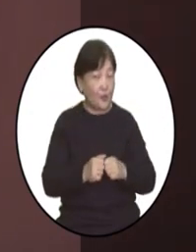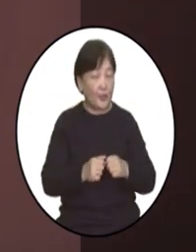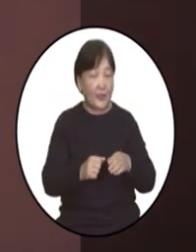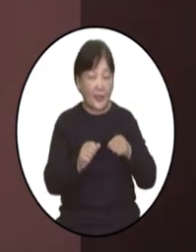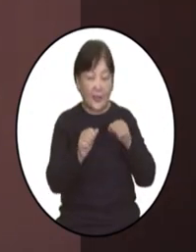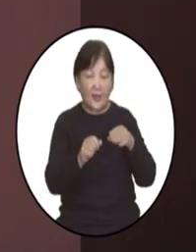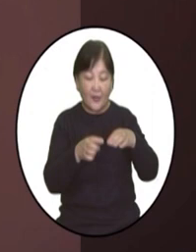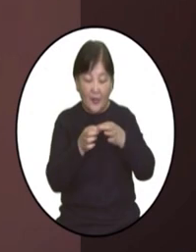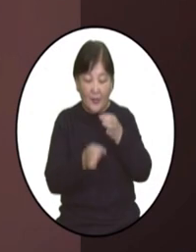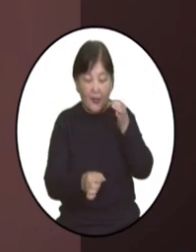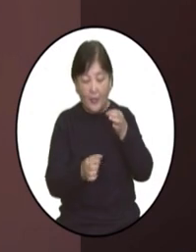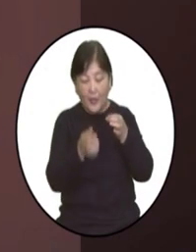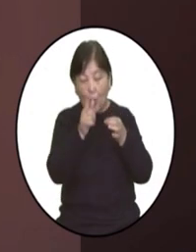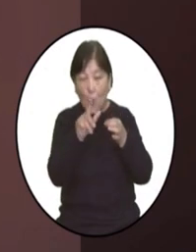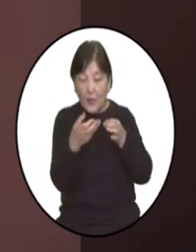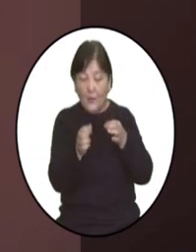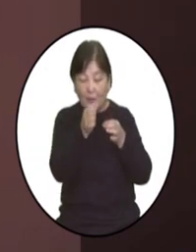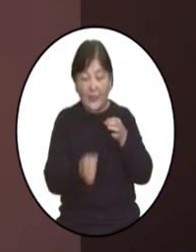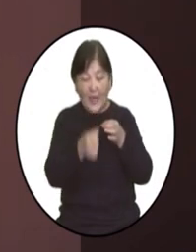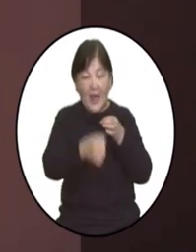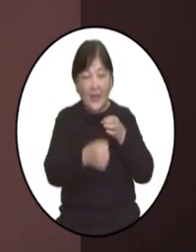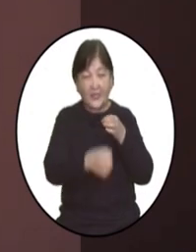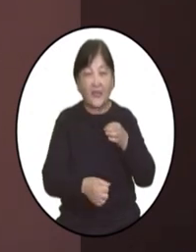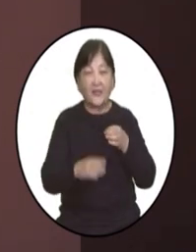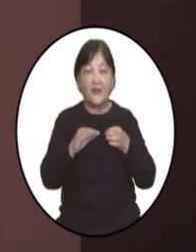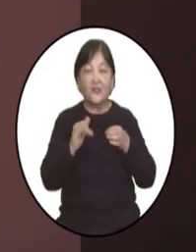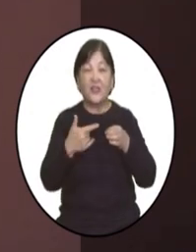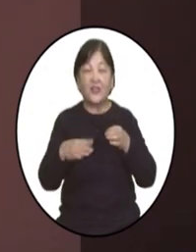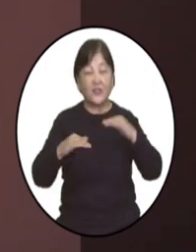нарчаад жигнэж үцгэнэ.